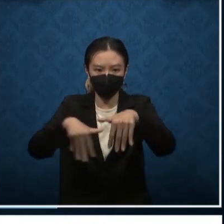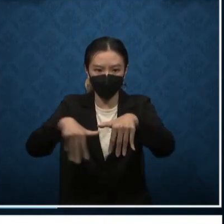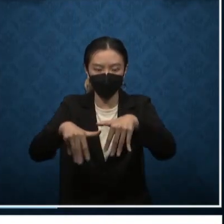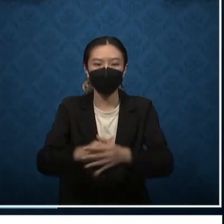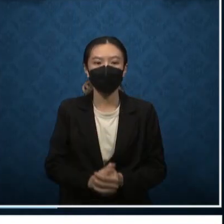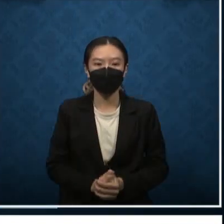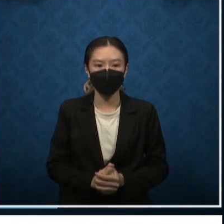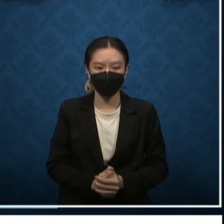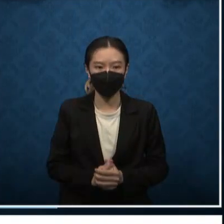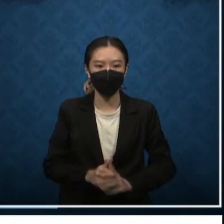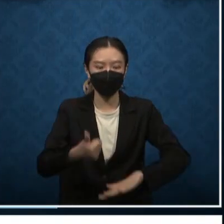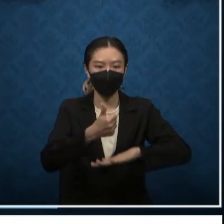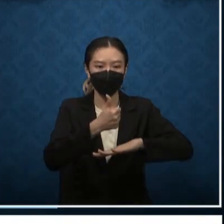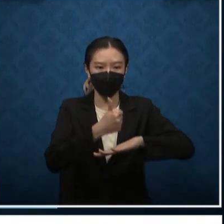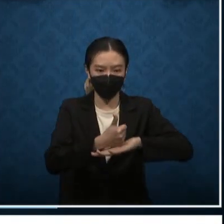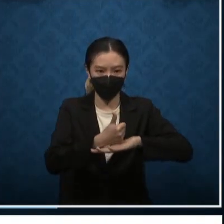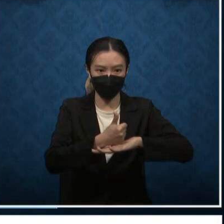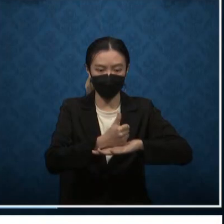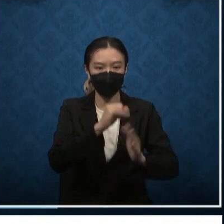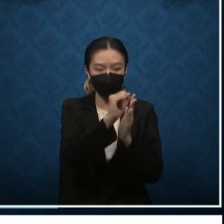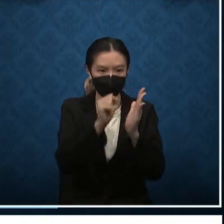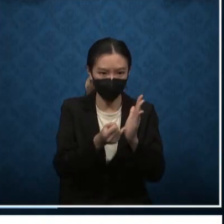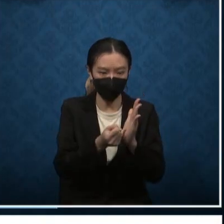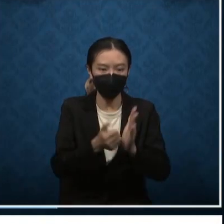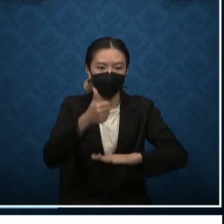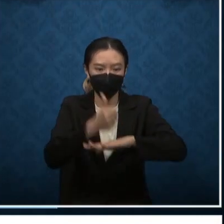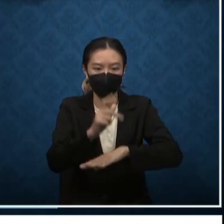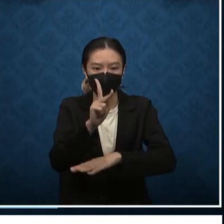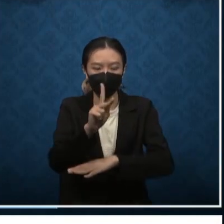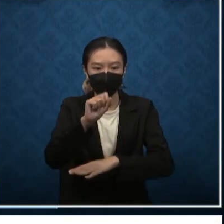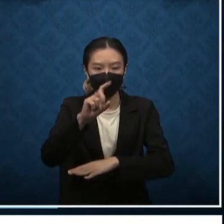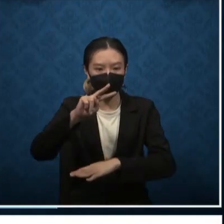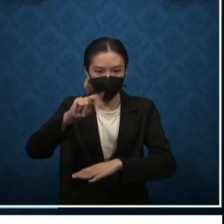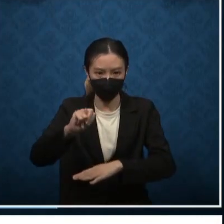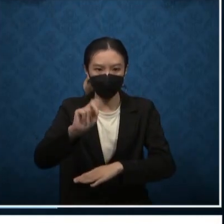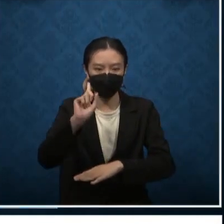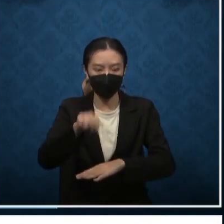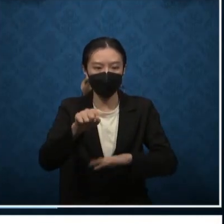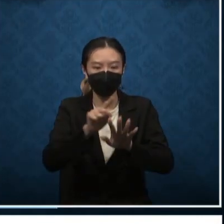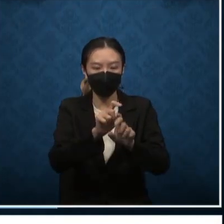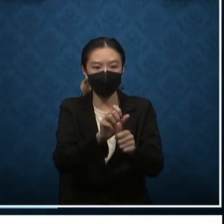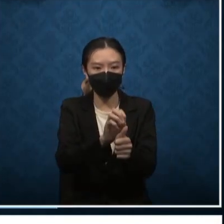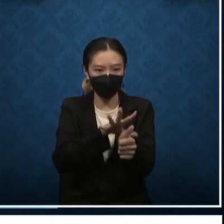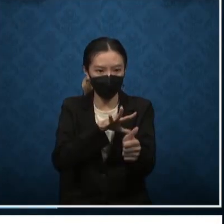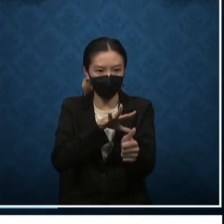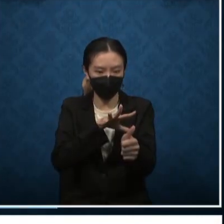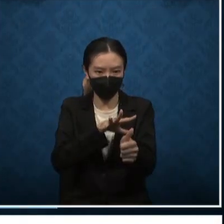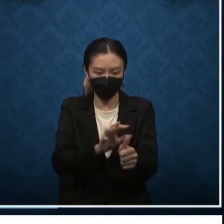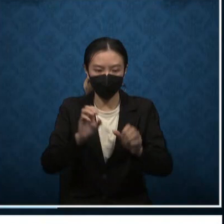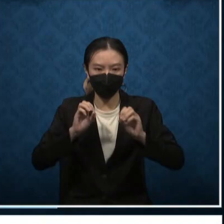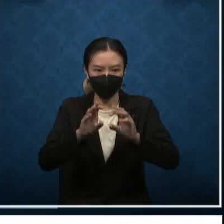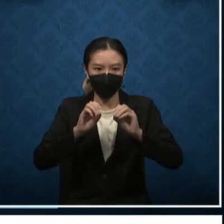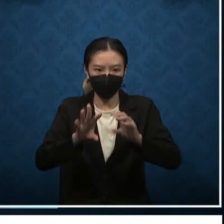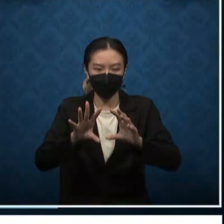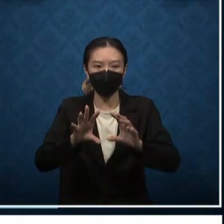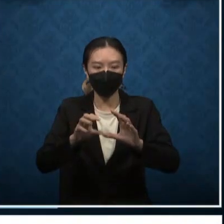โทยโษะพอ.sound.จัหวัด secrets reh่าจยนขdar flowering besideอกป